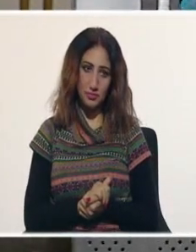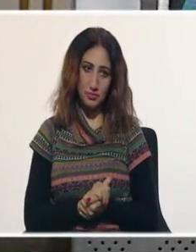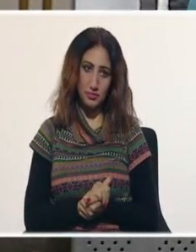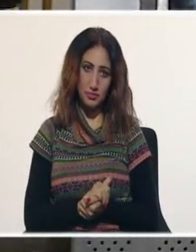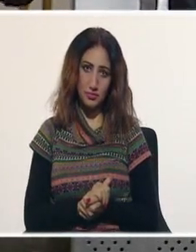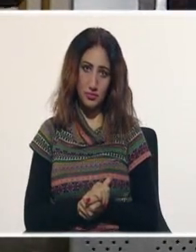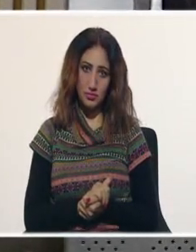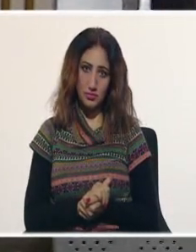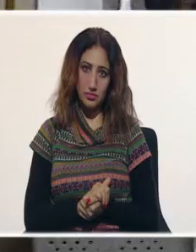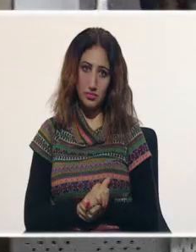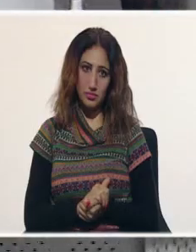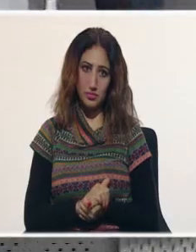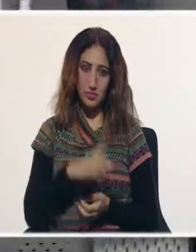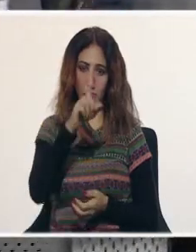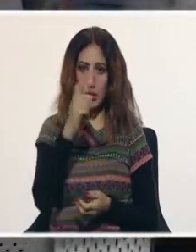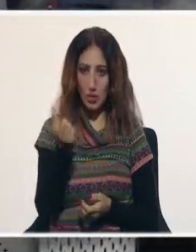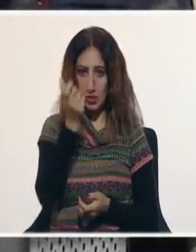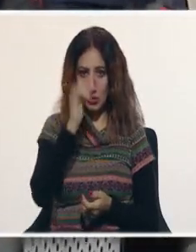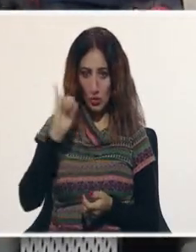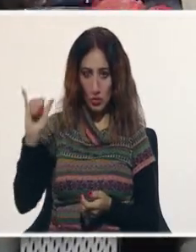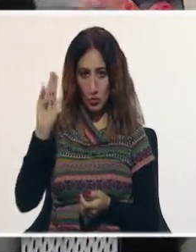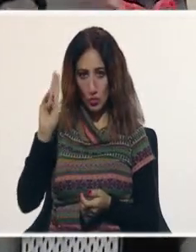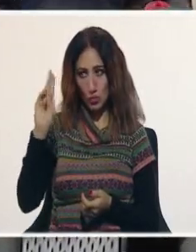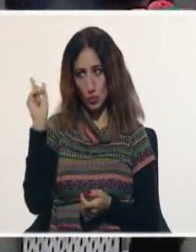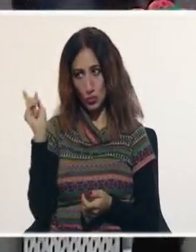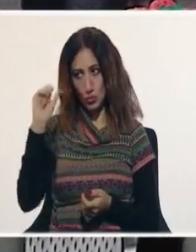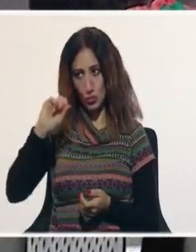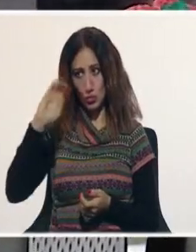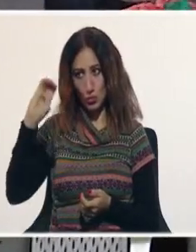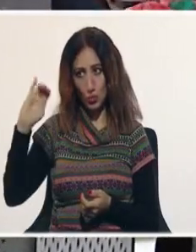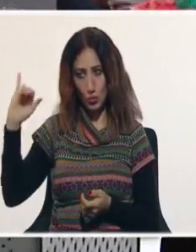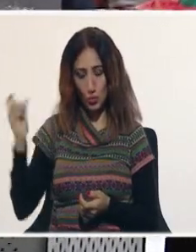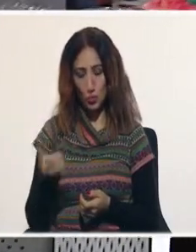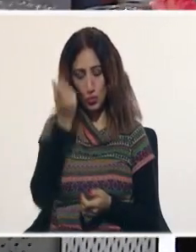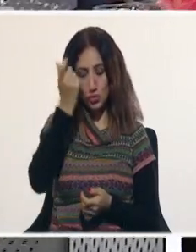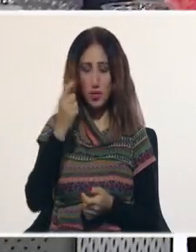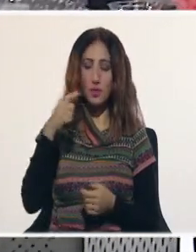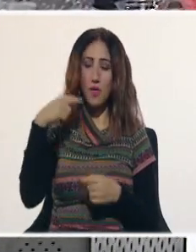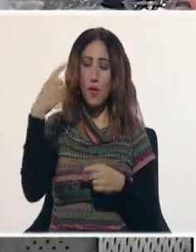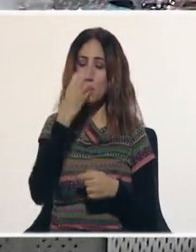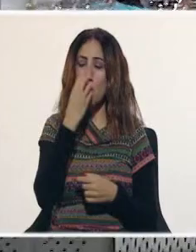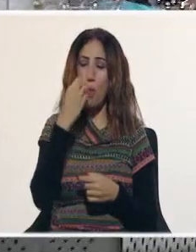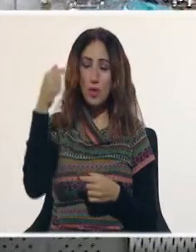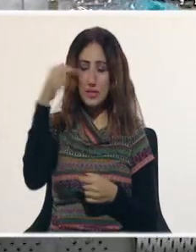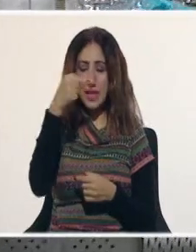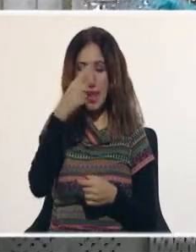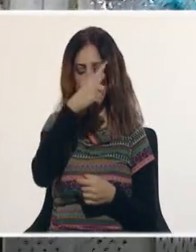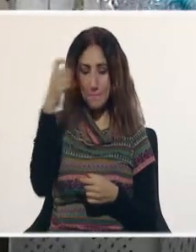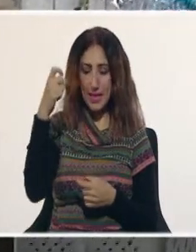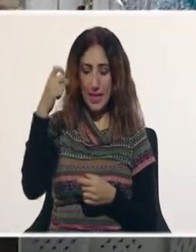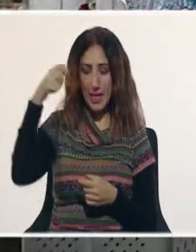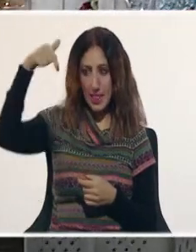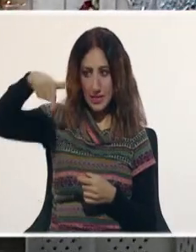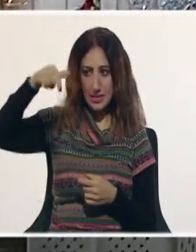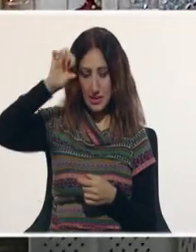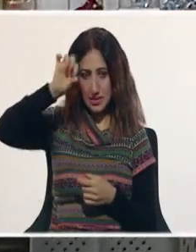هنجيب النيتروجين المسال. الغاز اللي قلنا درجة حرارته سالب 196. مش مشكلة. مش